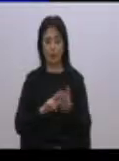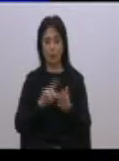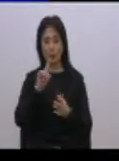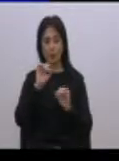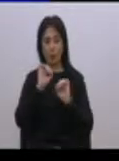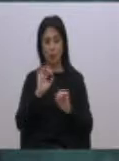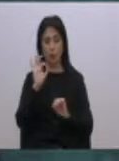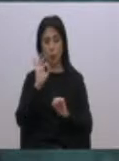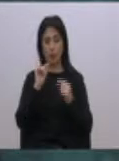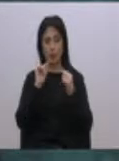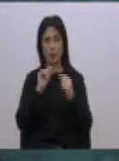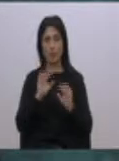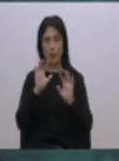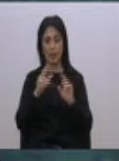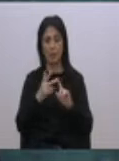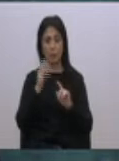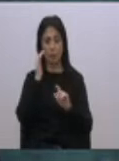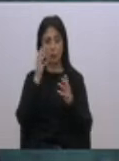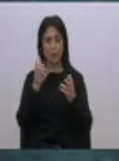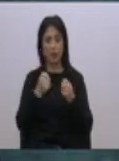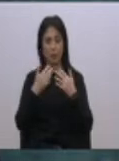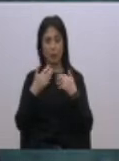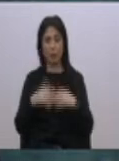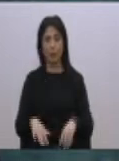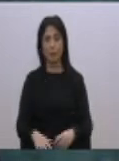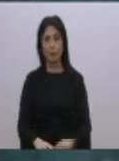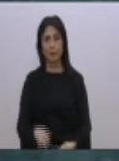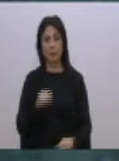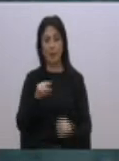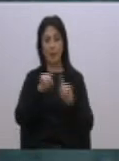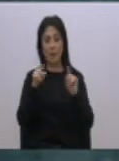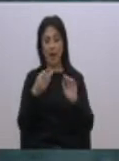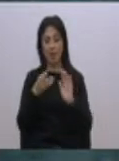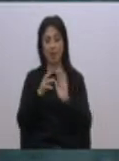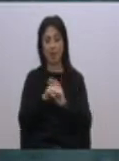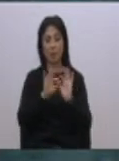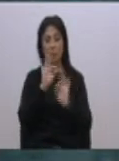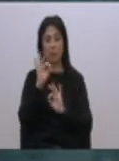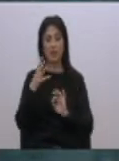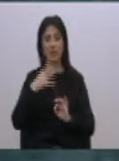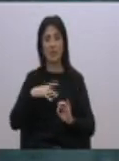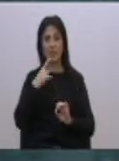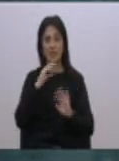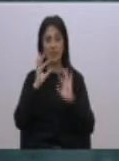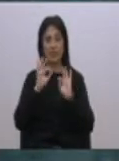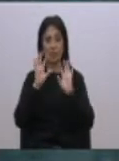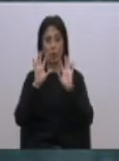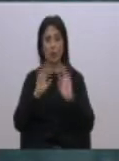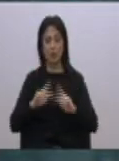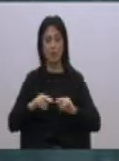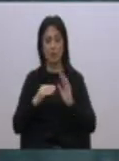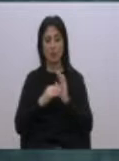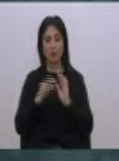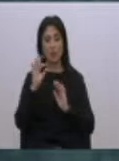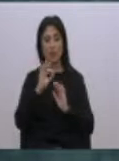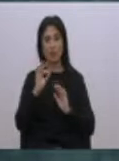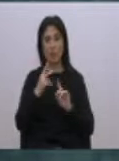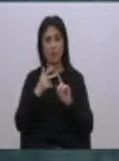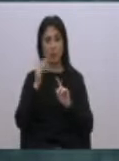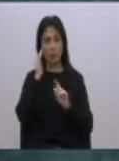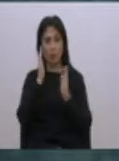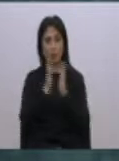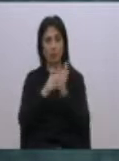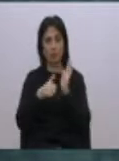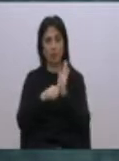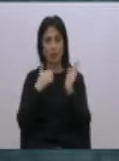Otmosdarul მომხრე nu licii neamdei, canonii mesaj mosmenit migrebulia. Am avut pachet și emuali proiecte, sakartvelos sisqis samartis kodeksi tsvlebis shetanis shesakheb mesaj mosmenit